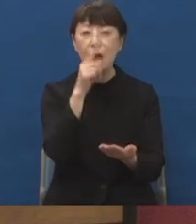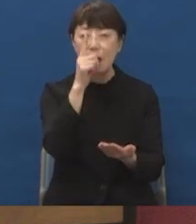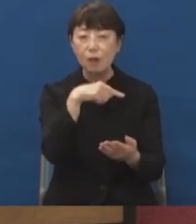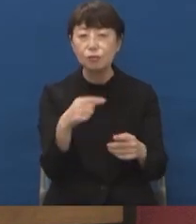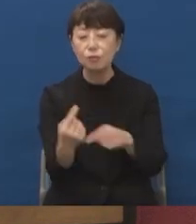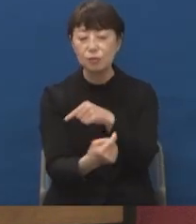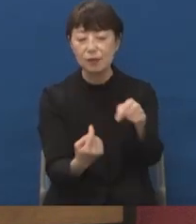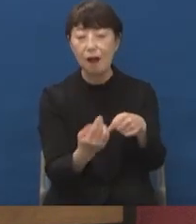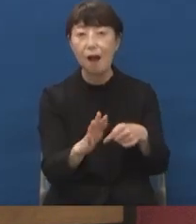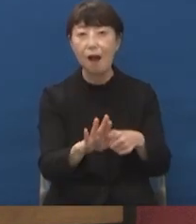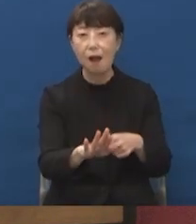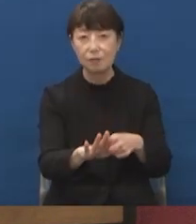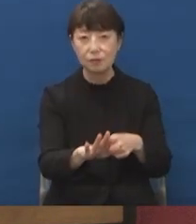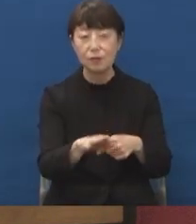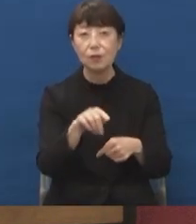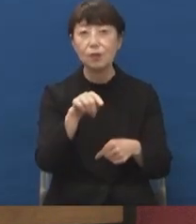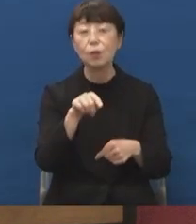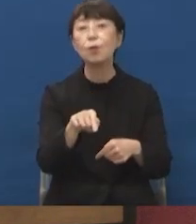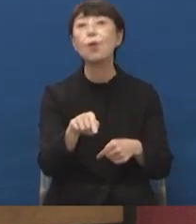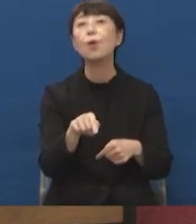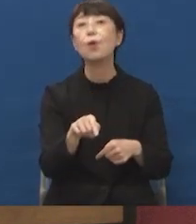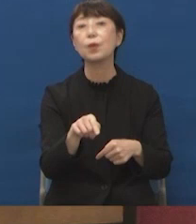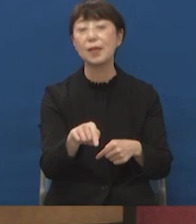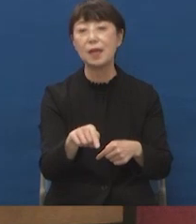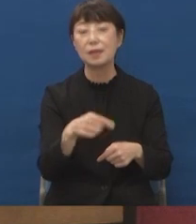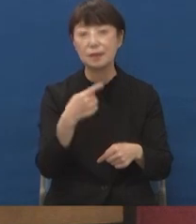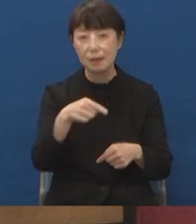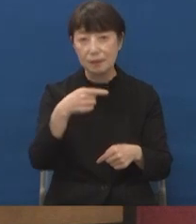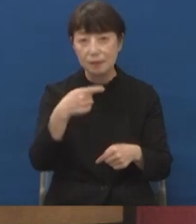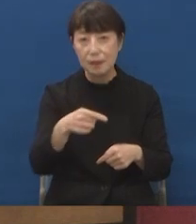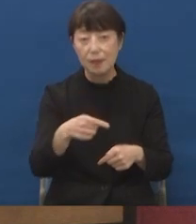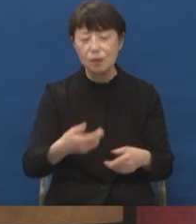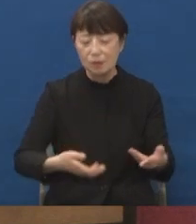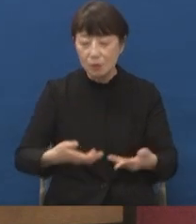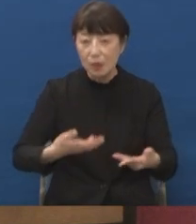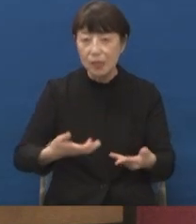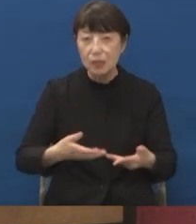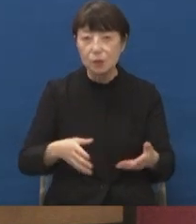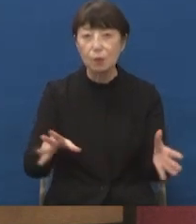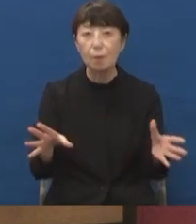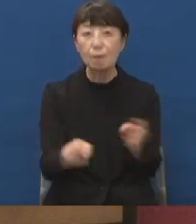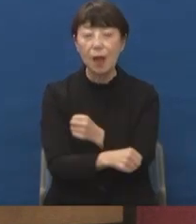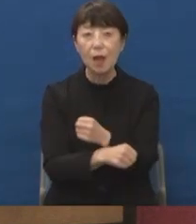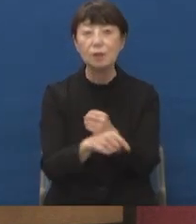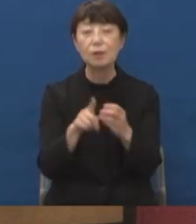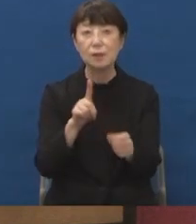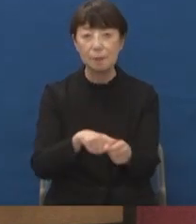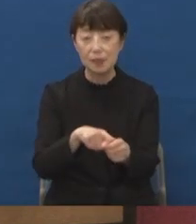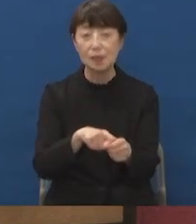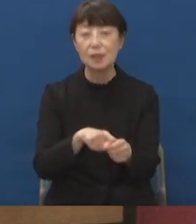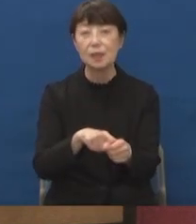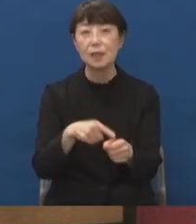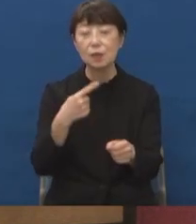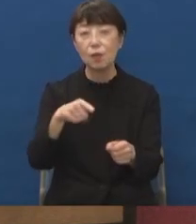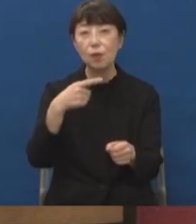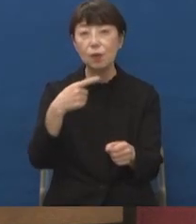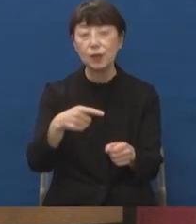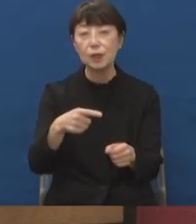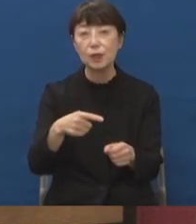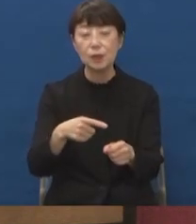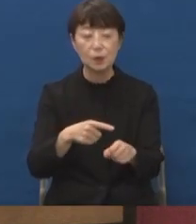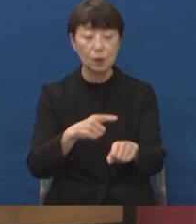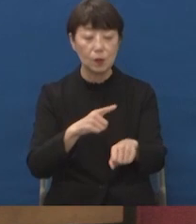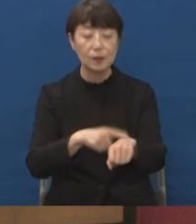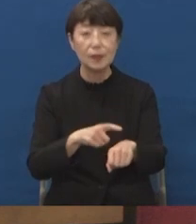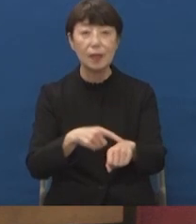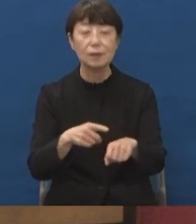ています。このような教職員の多忙化を解消するためには、教員1人当たりの授業時数を減ら